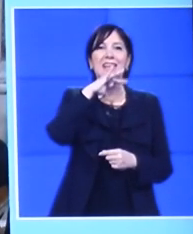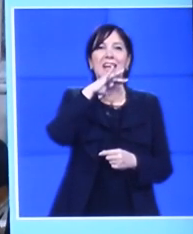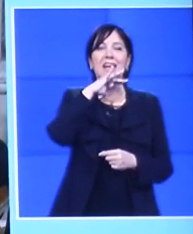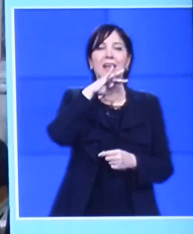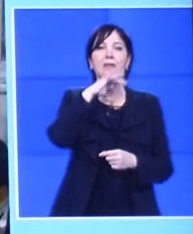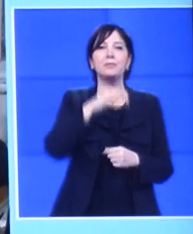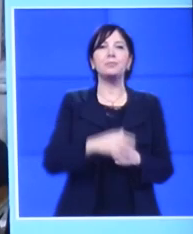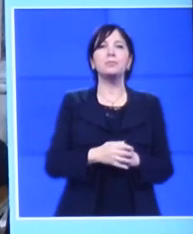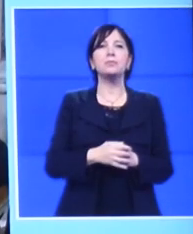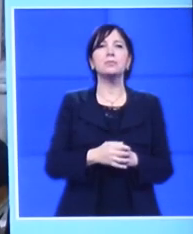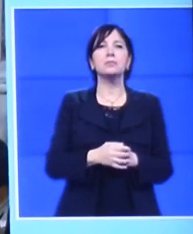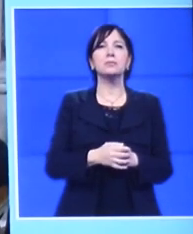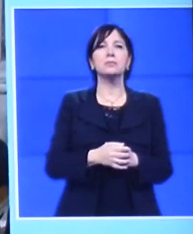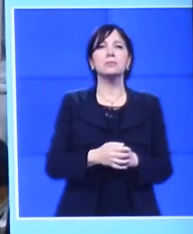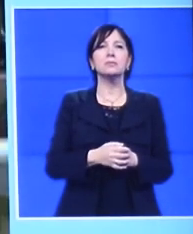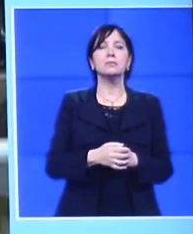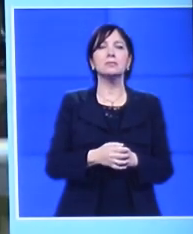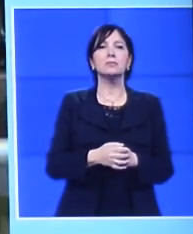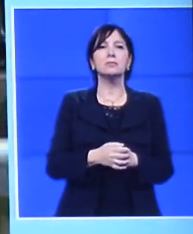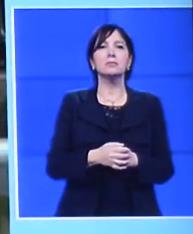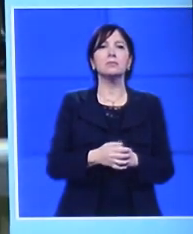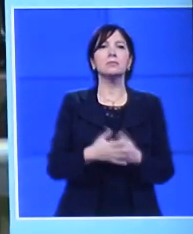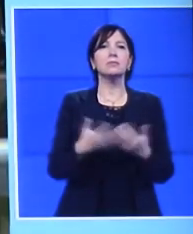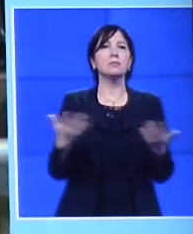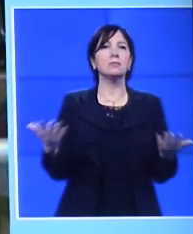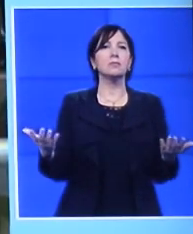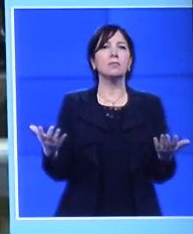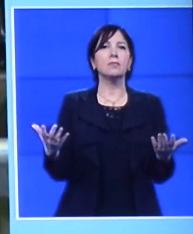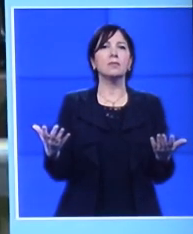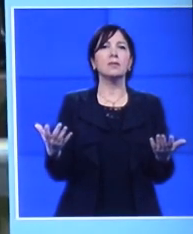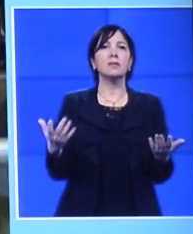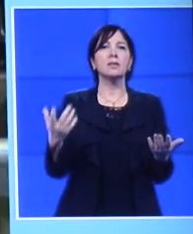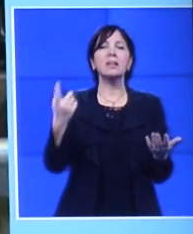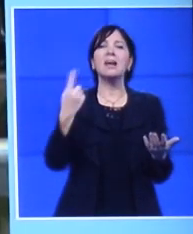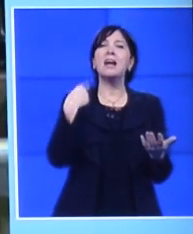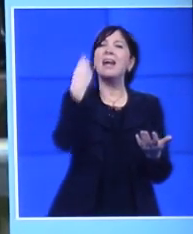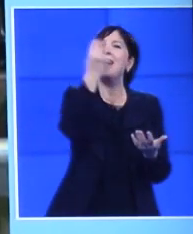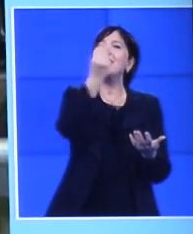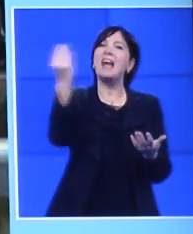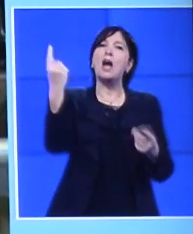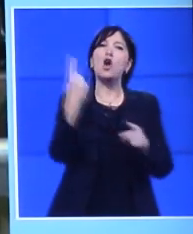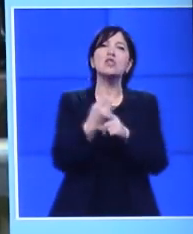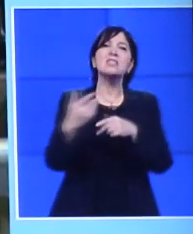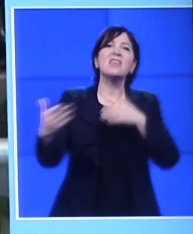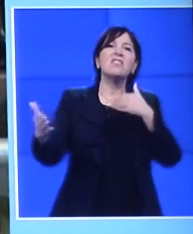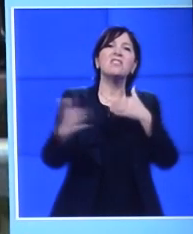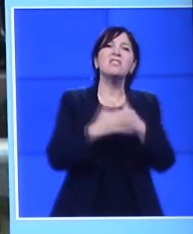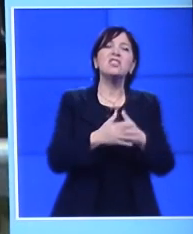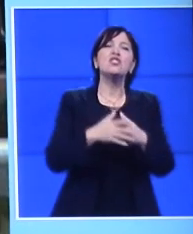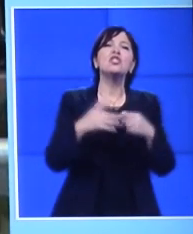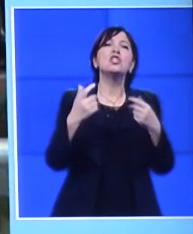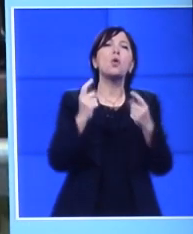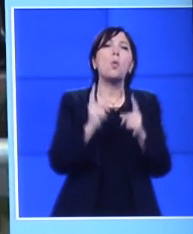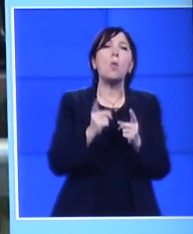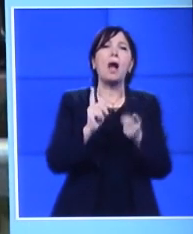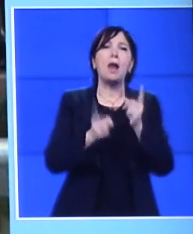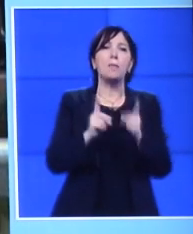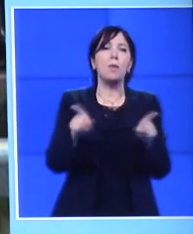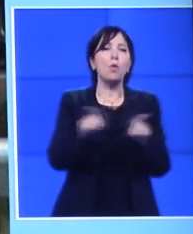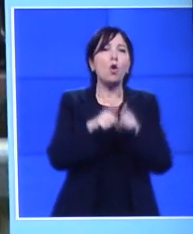guarda, quale popolo ha avuto i suoi dei così vicini come tu con me?